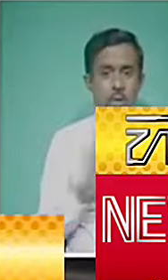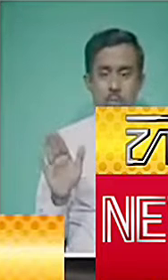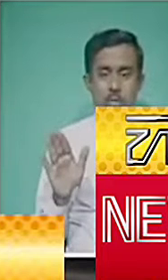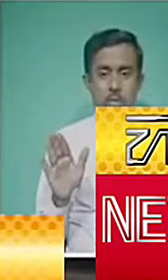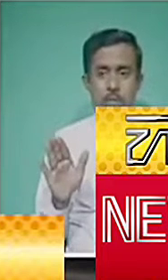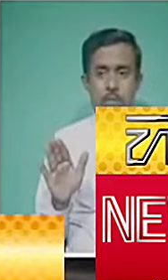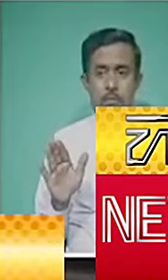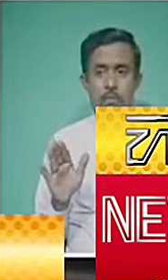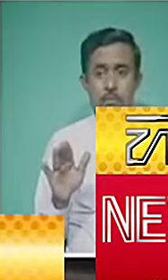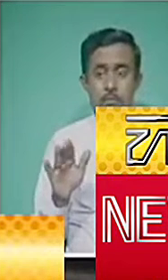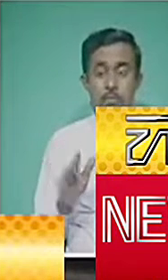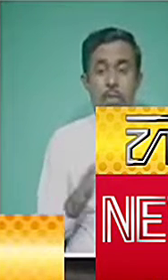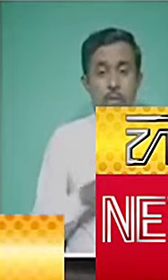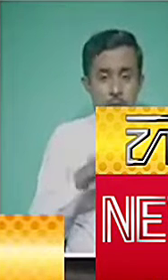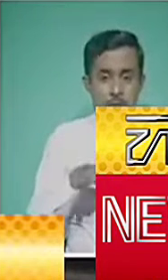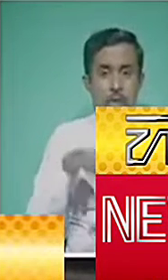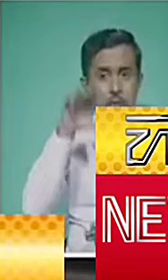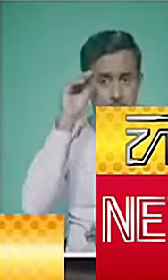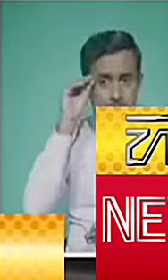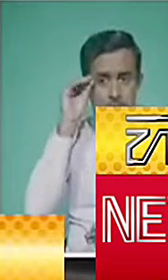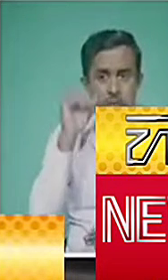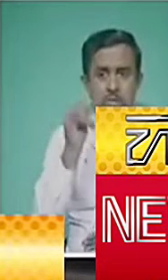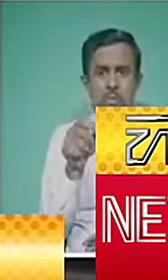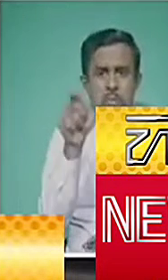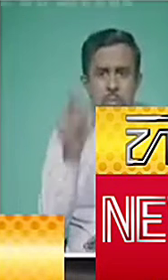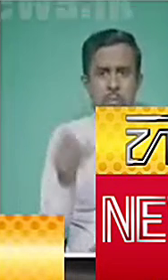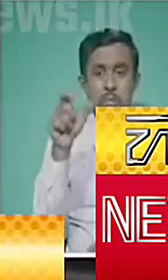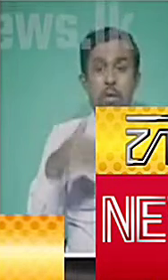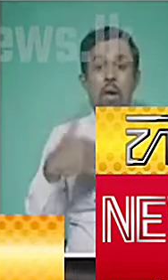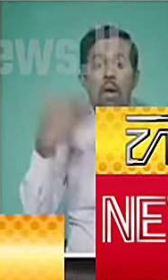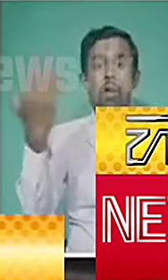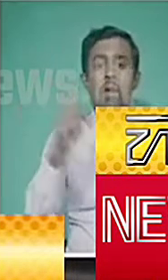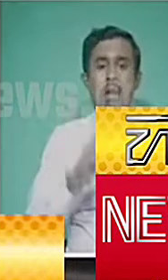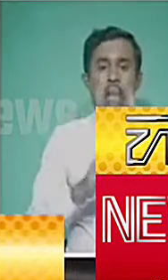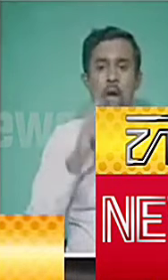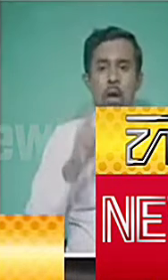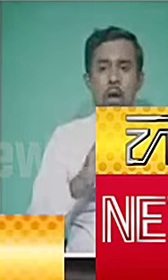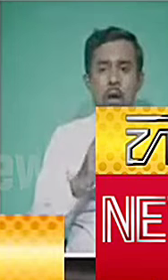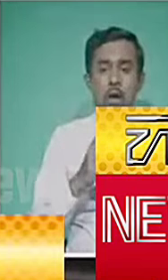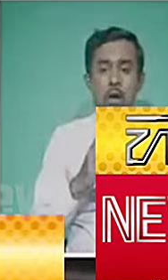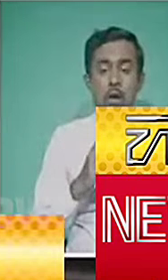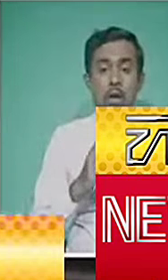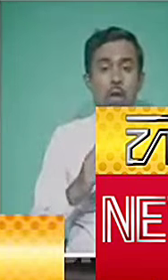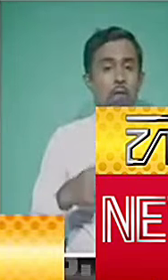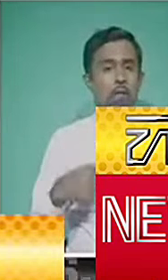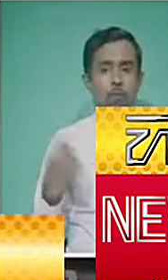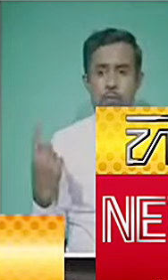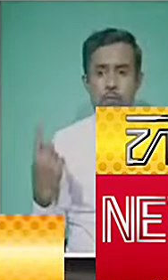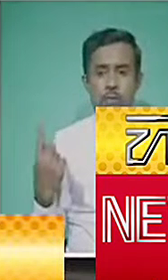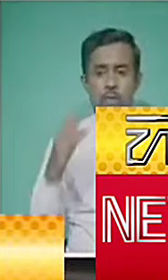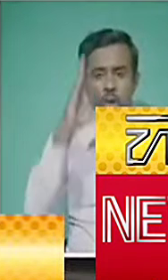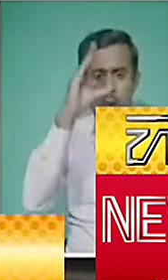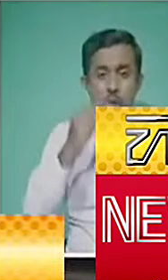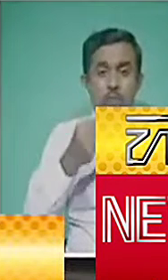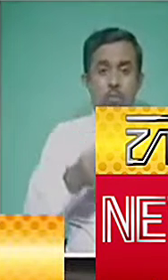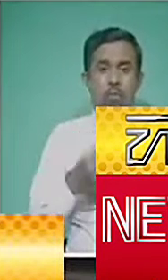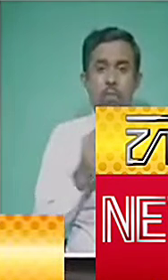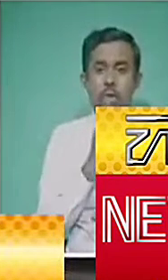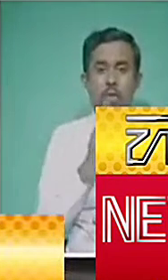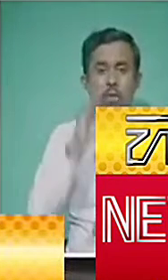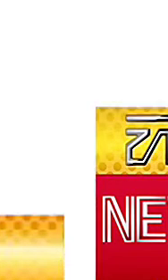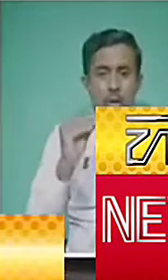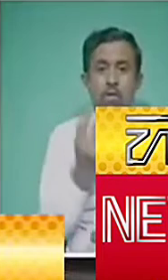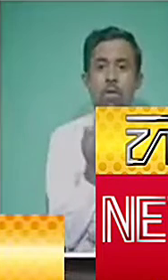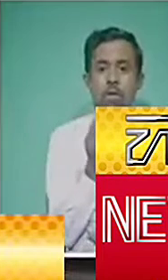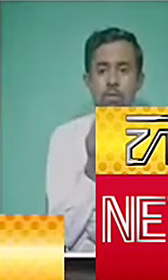ඉකොනොමි කියන්නේ. මේක තේරුම් ගන්න ඕන සමහරක් මිනිස්සු මේවා එළිය ගිහිල්ලා කතා කරන්නේ සම්පූර්ණ වලිගෙන් අල්ලගෙන. නයිට් ඉකොනොමි කියන්නේ